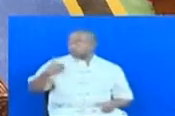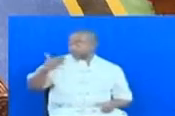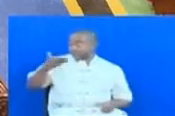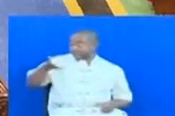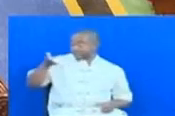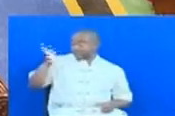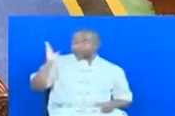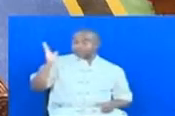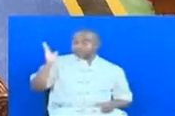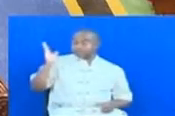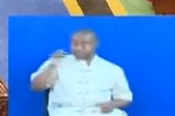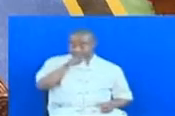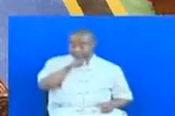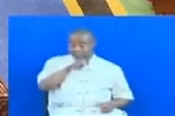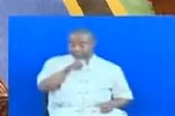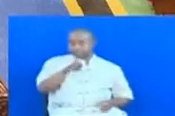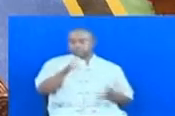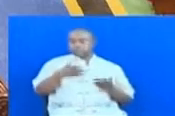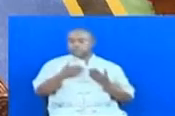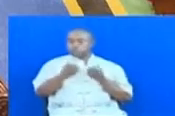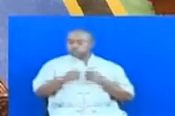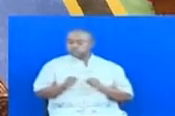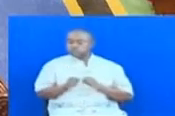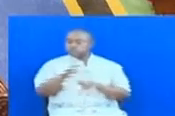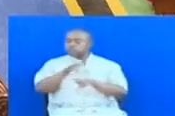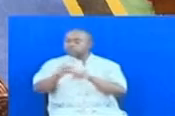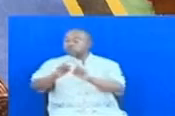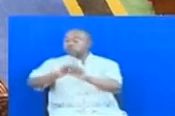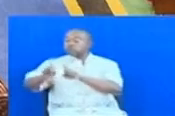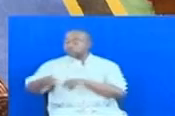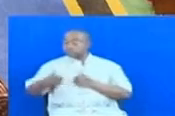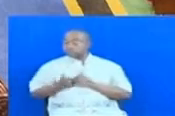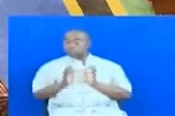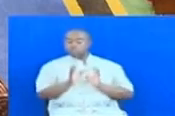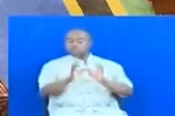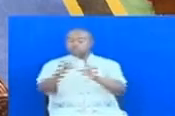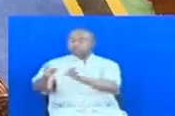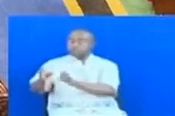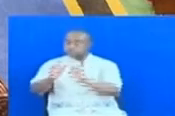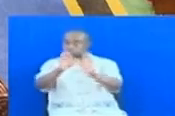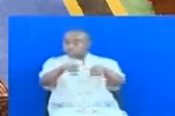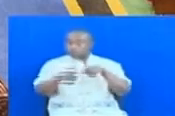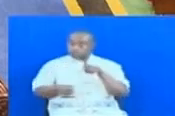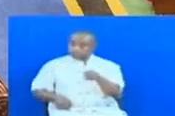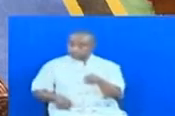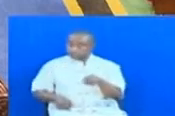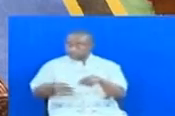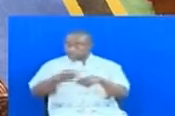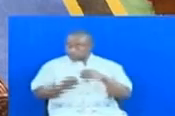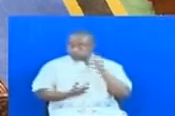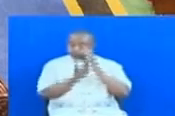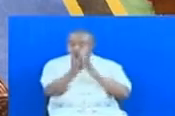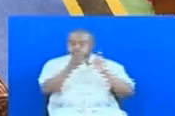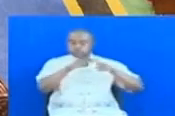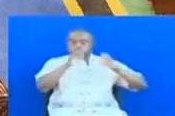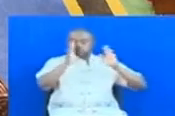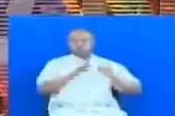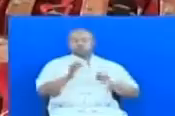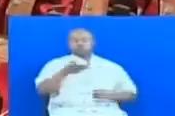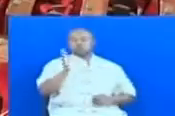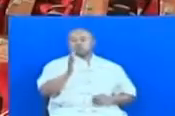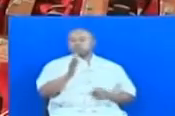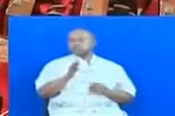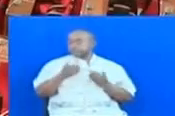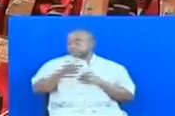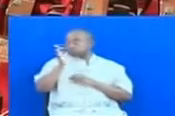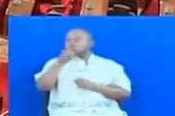ya kwenda kutekeleza maelekezo mbalimbali ya kamati ya bunge na alikadhalika yaliyobuliwa na CAG, serikali inaendelea kuifanyia kazi